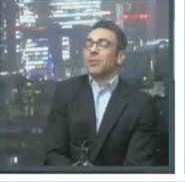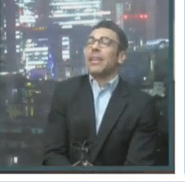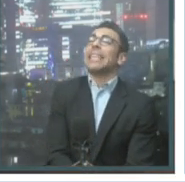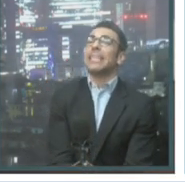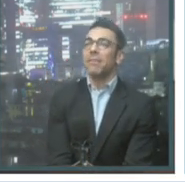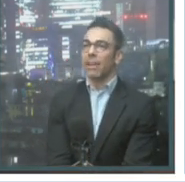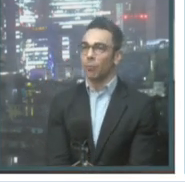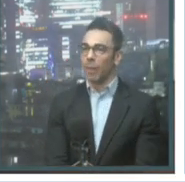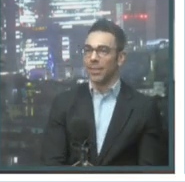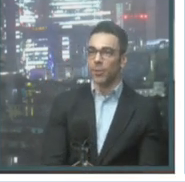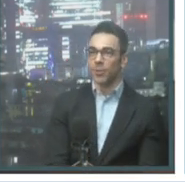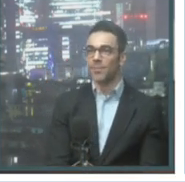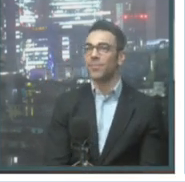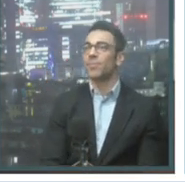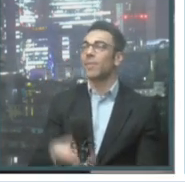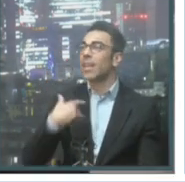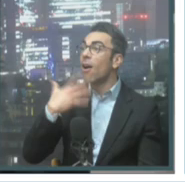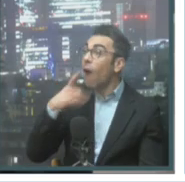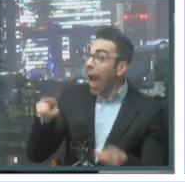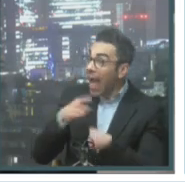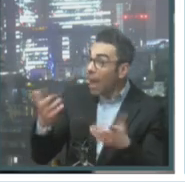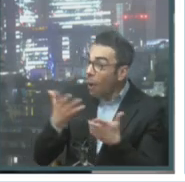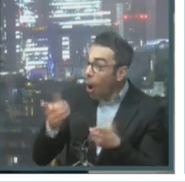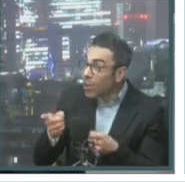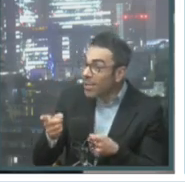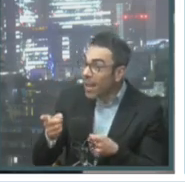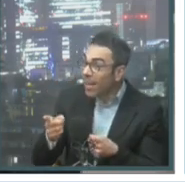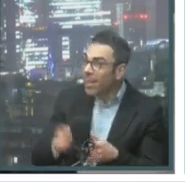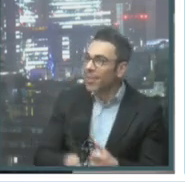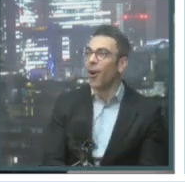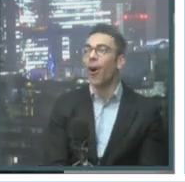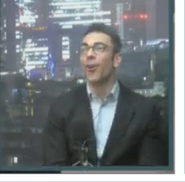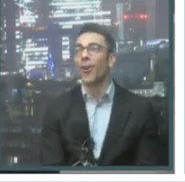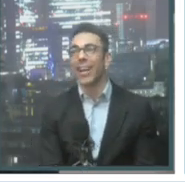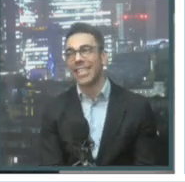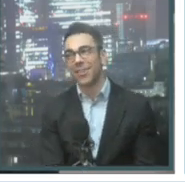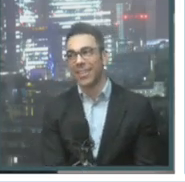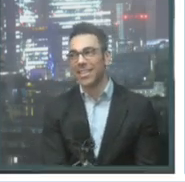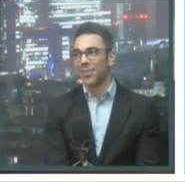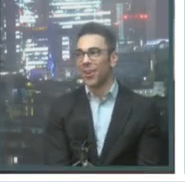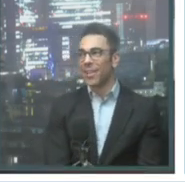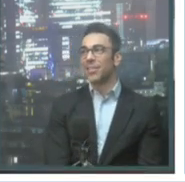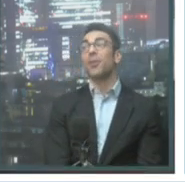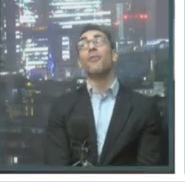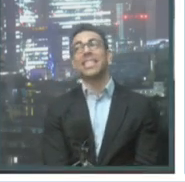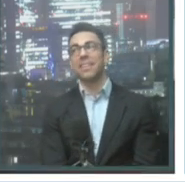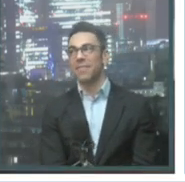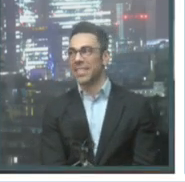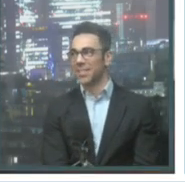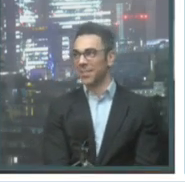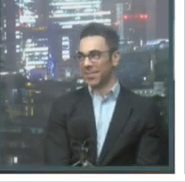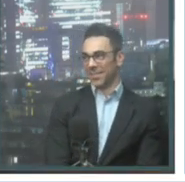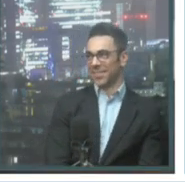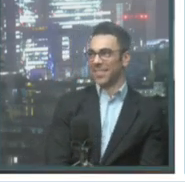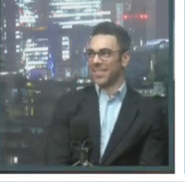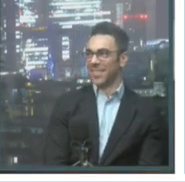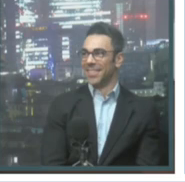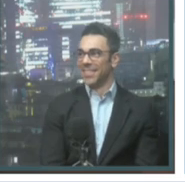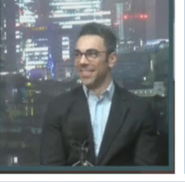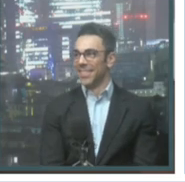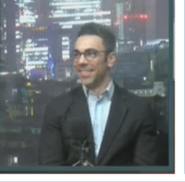cantando ai casi per salire in auto ma ti qualche abbraccio un pezzo braccio no allora smetterò sono fuori servizio